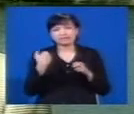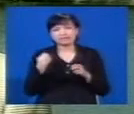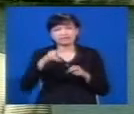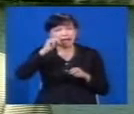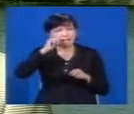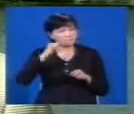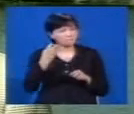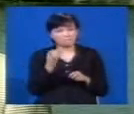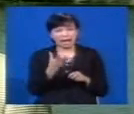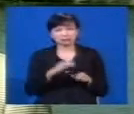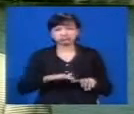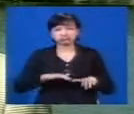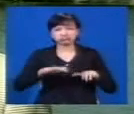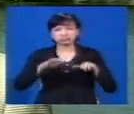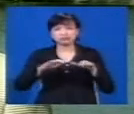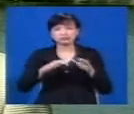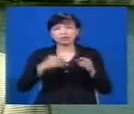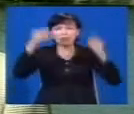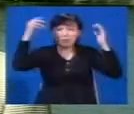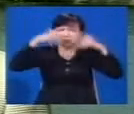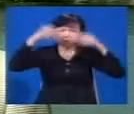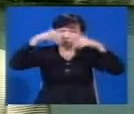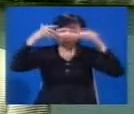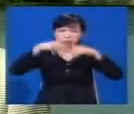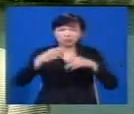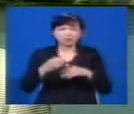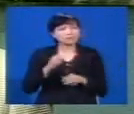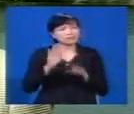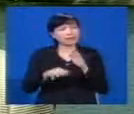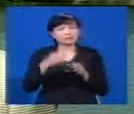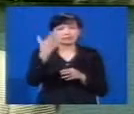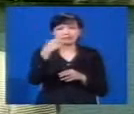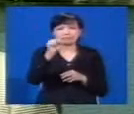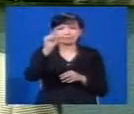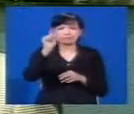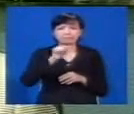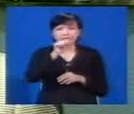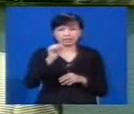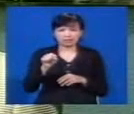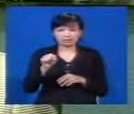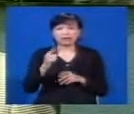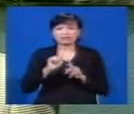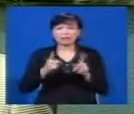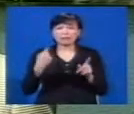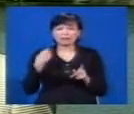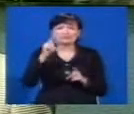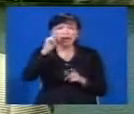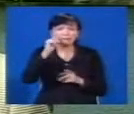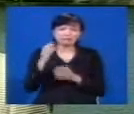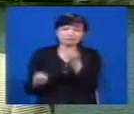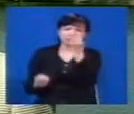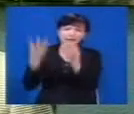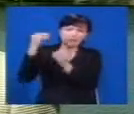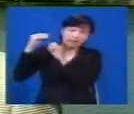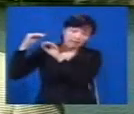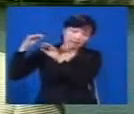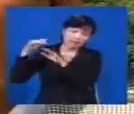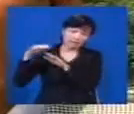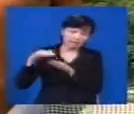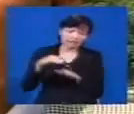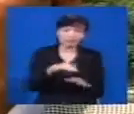นี้จะพูดกันไปแล้วปริมาณน้ำฝนเนี่ยมากกว่าปกติเพียง 10% นะครับแต่มันมีน้ำหลากน้ำท่าที่มาจากหลายแหล่งมากนะ